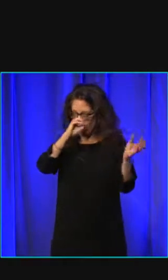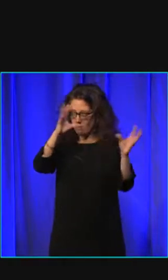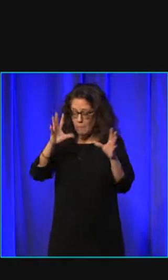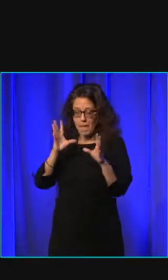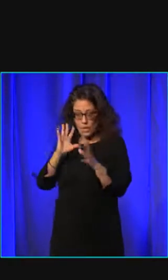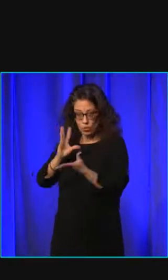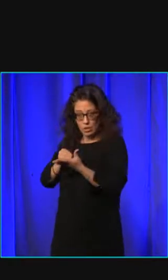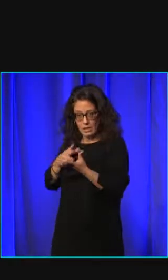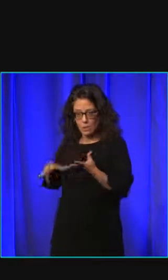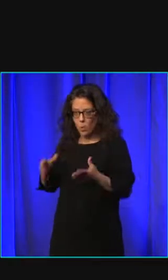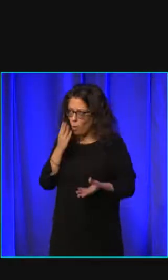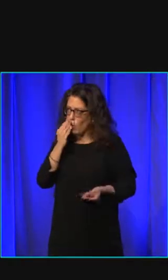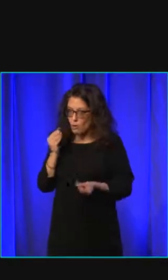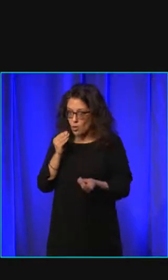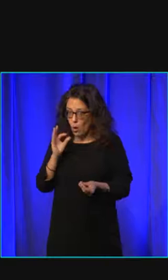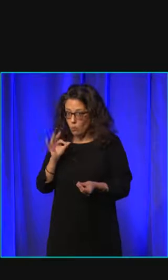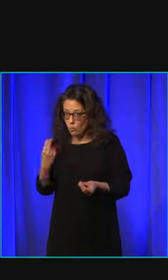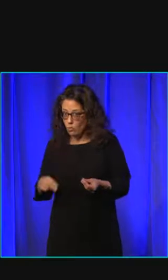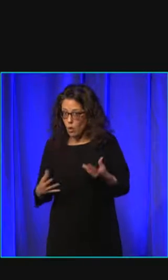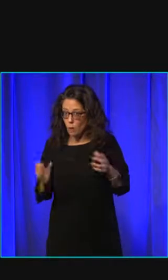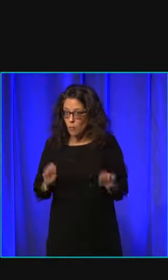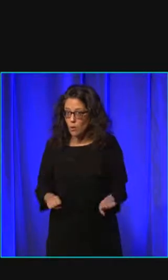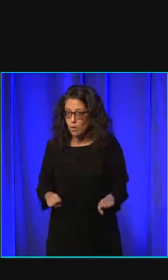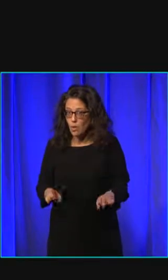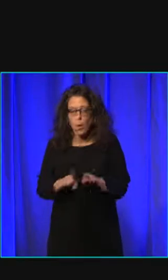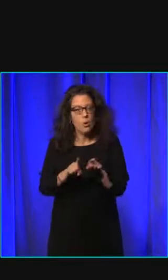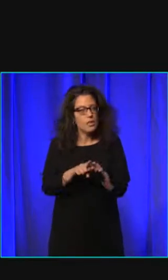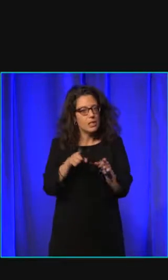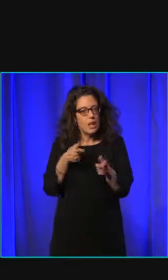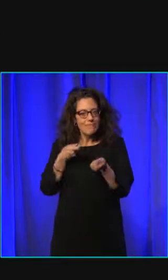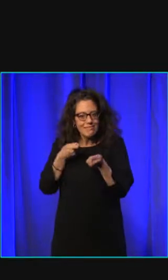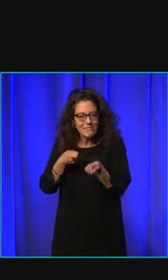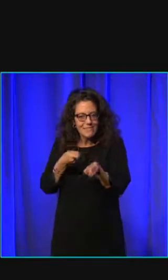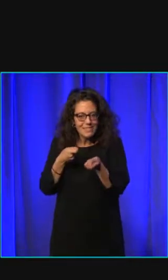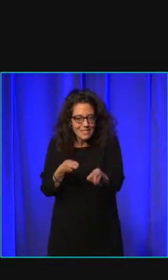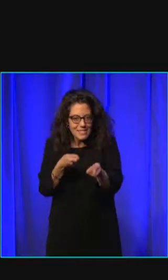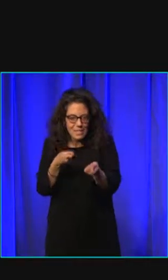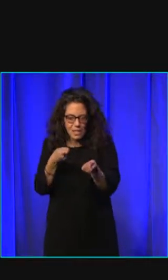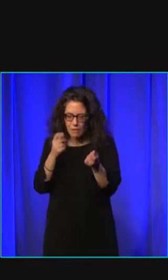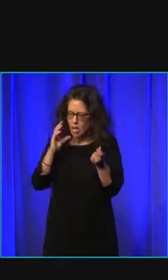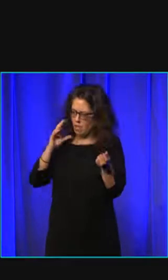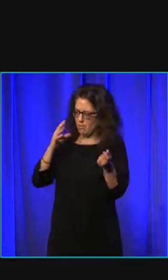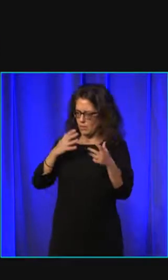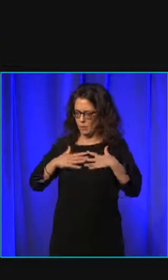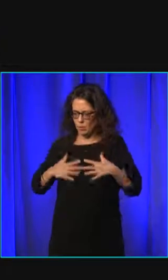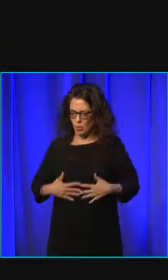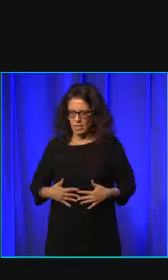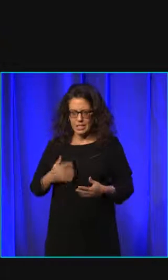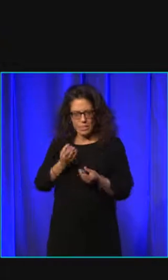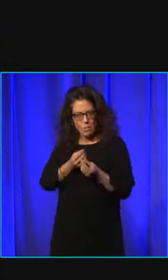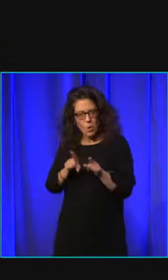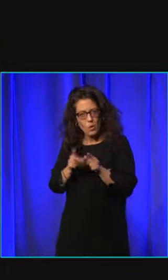d'action exécutée ? Et est-ce que la simulation motrice serait en capacité de produire ces